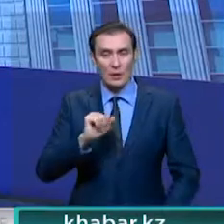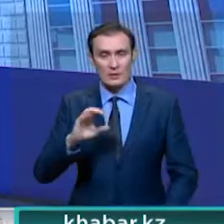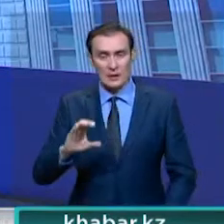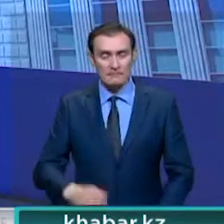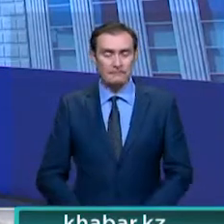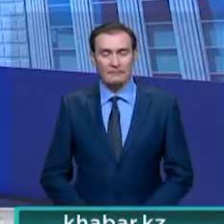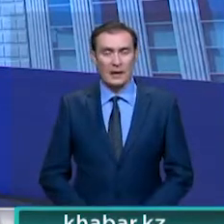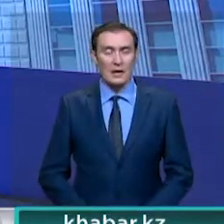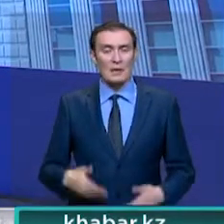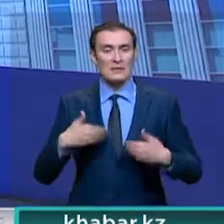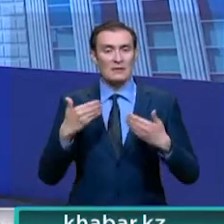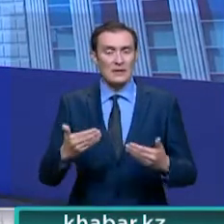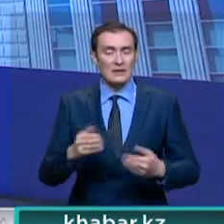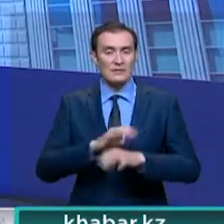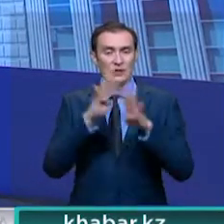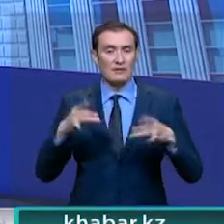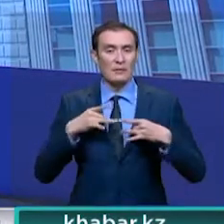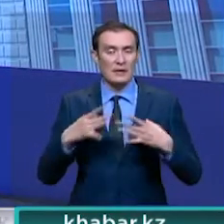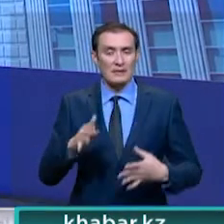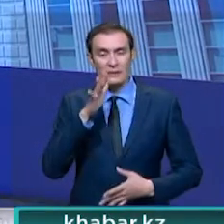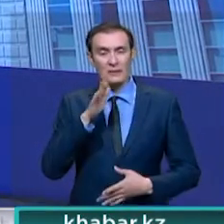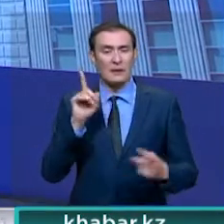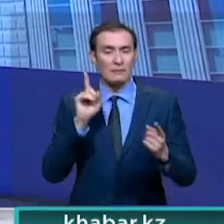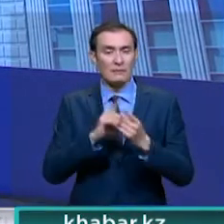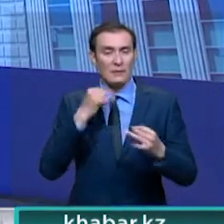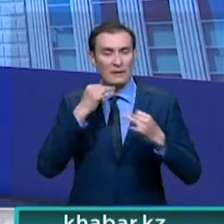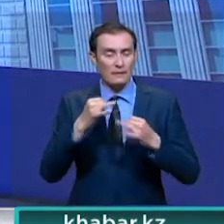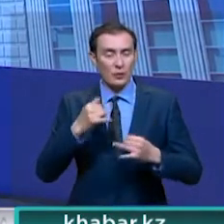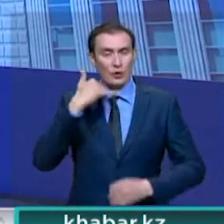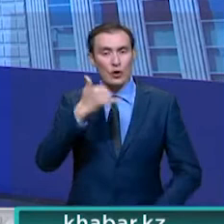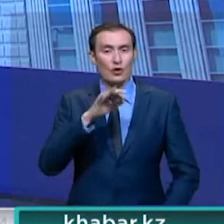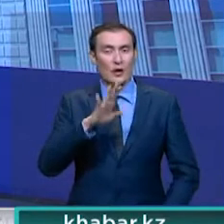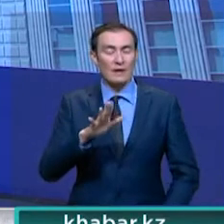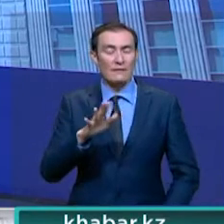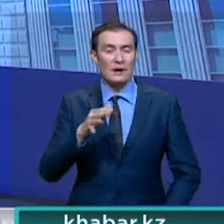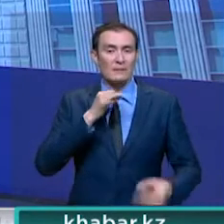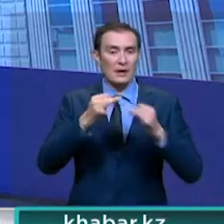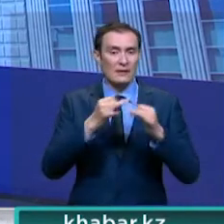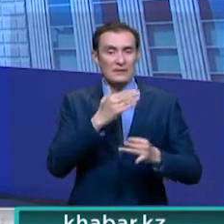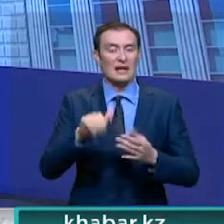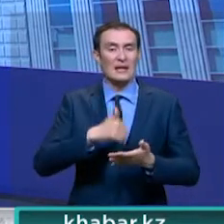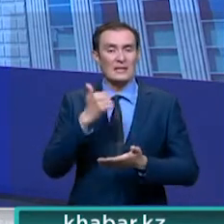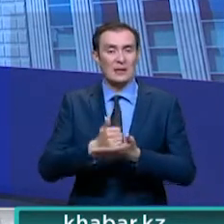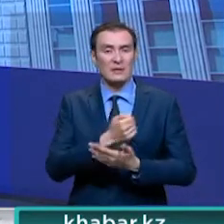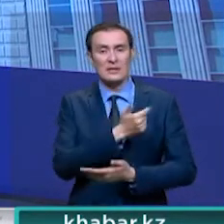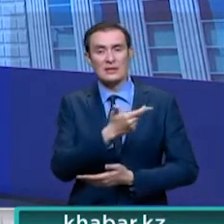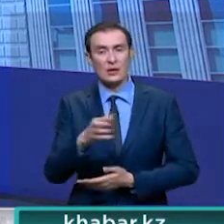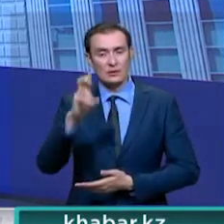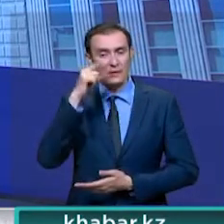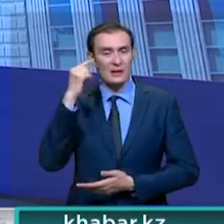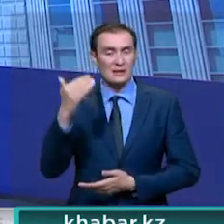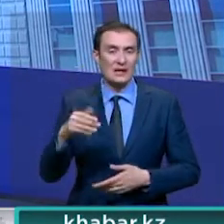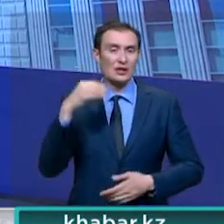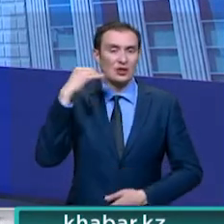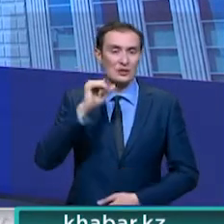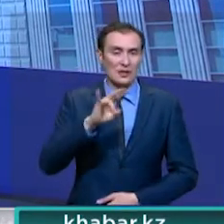поздравлениями по случаю священного праздника во время бесед по телефону касым-жомарт токаев обменялся с лидерами ряда государств кыргызстана